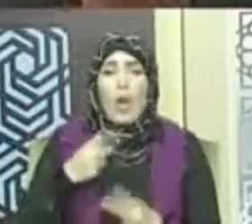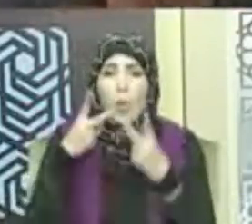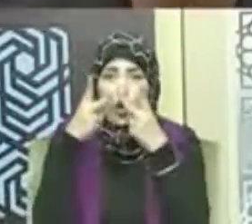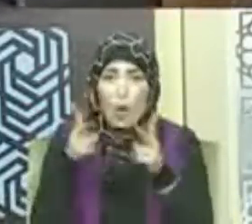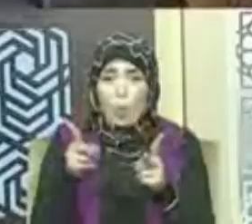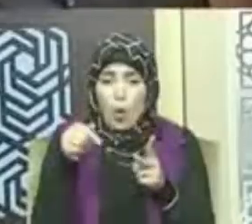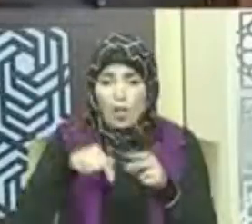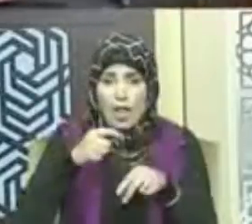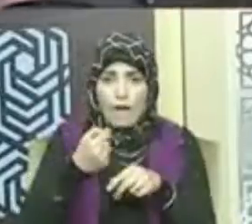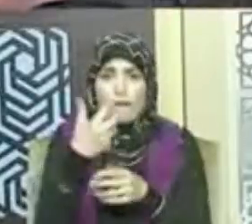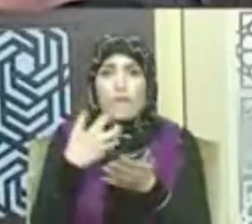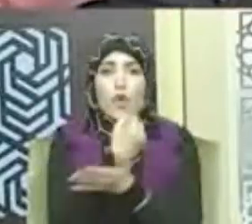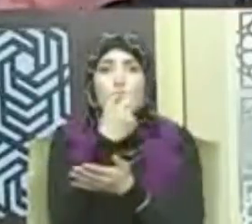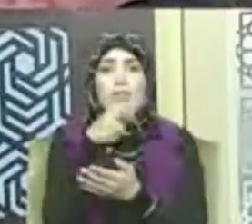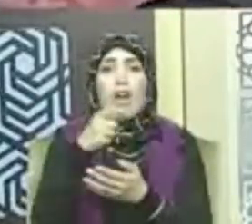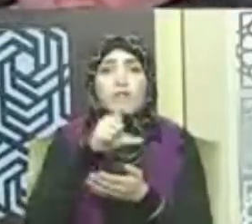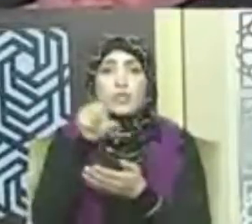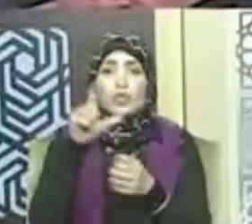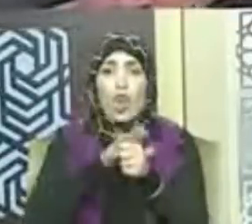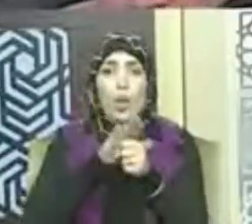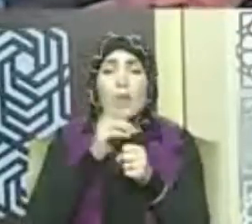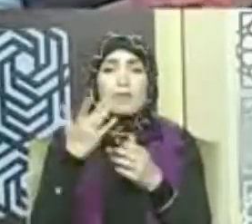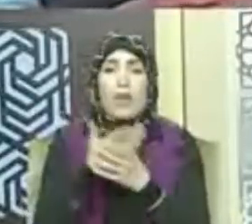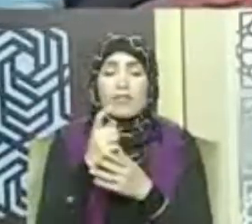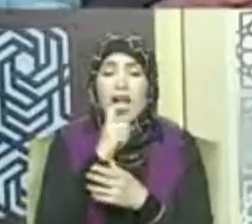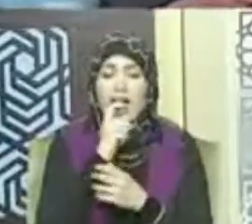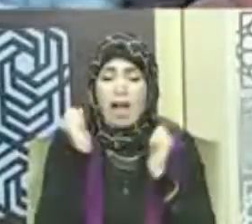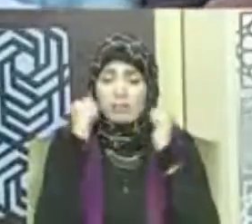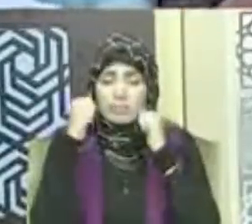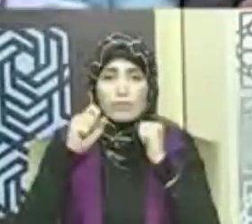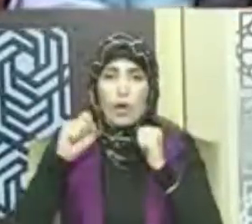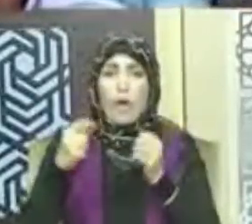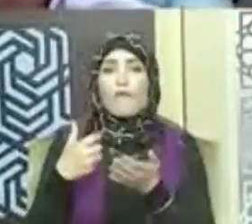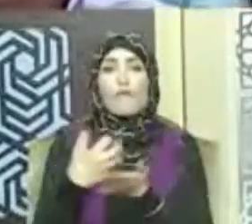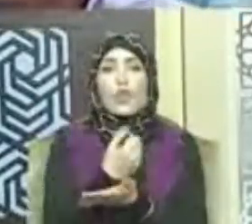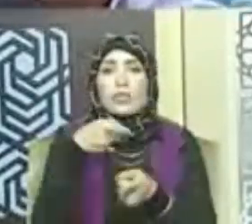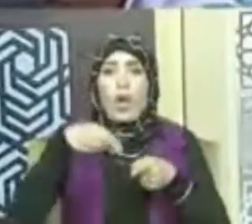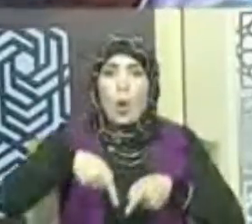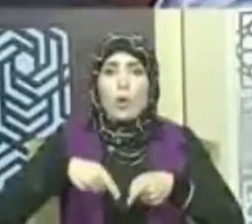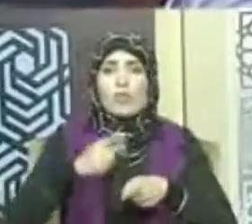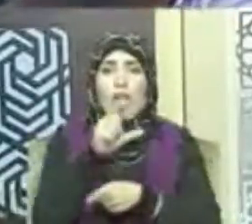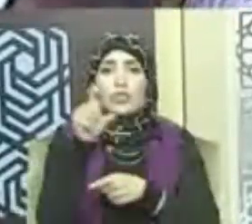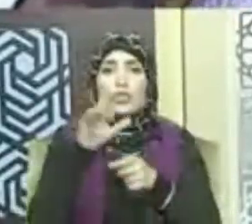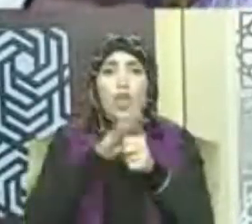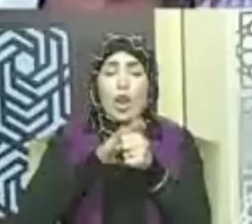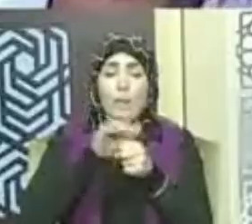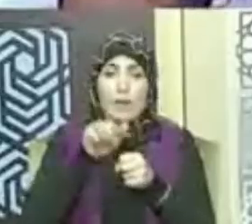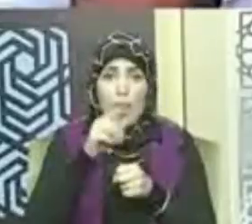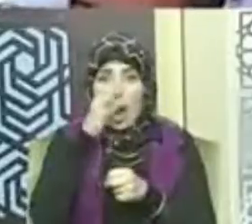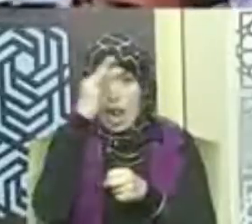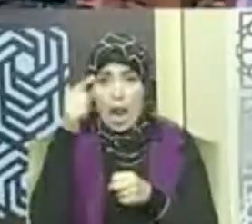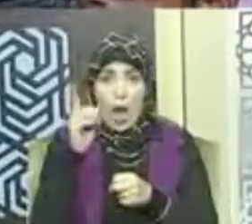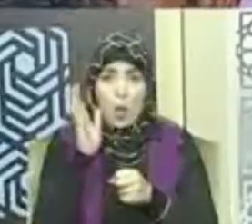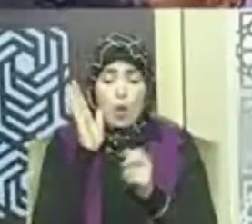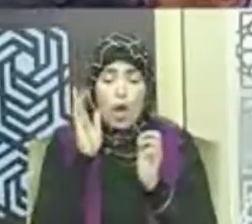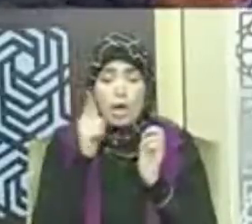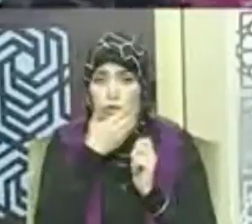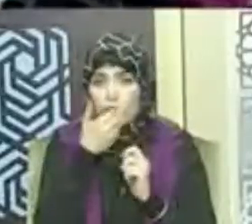والقبول والرجوع إلى الله. فمن صام رمضان إيمانا